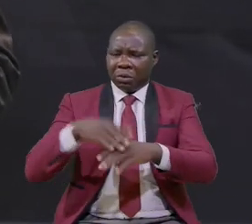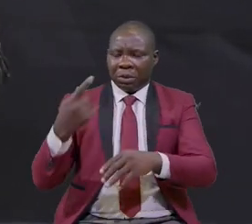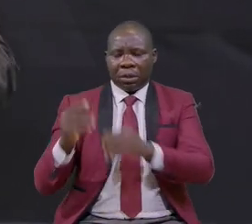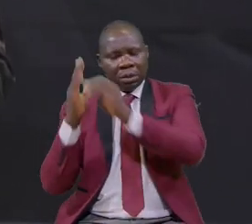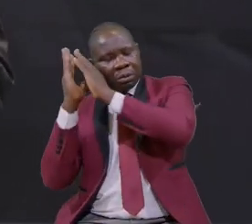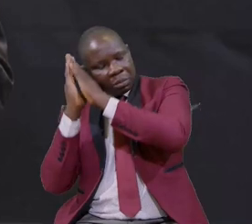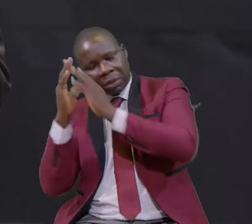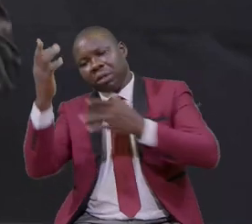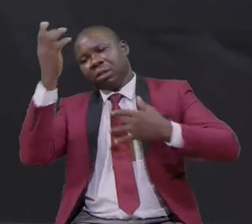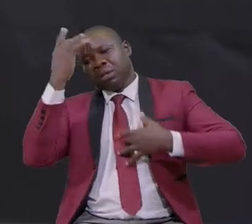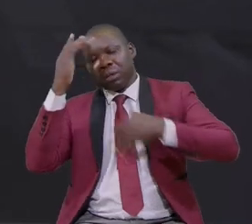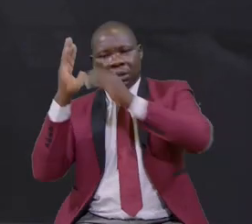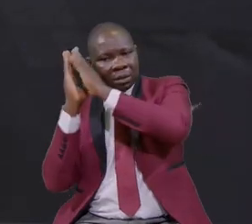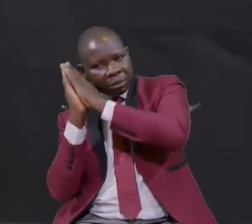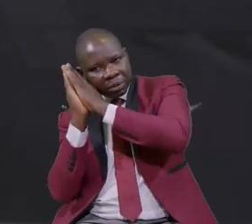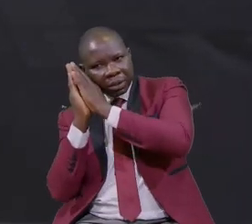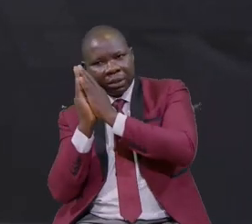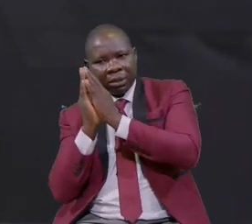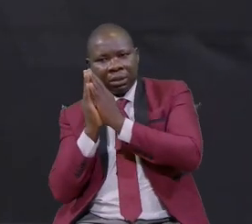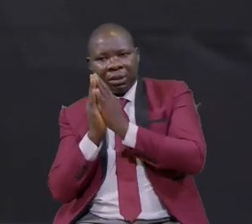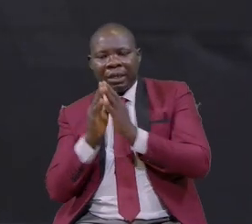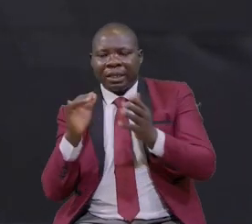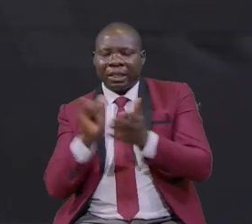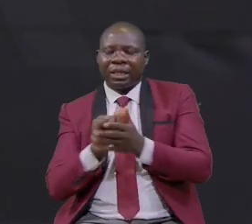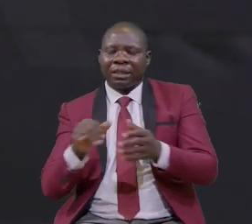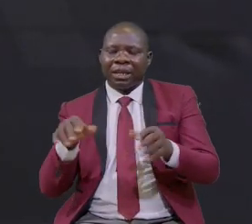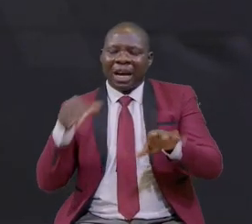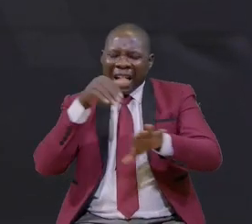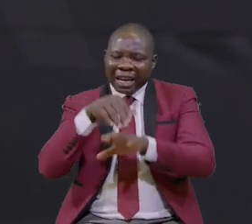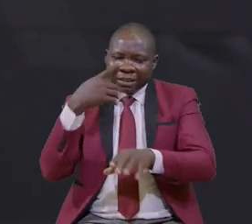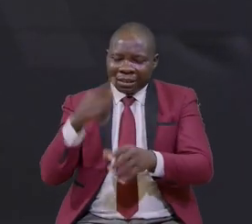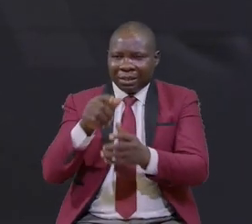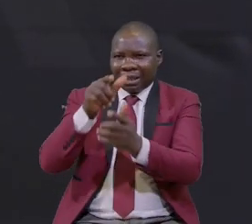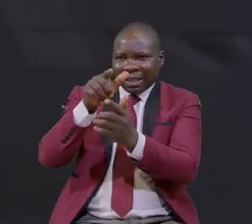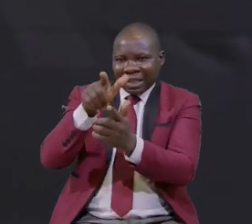que lorsque Pierre passerait,